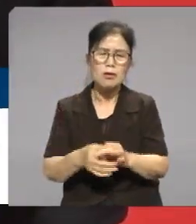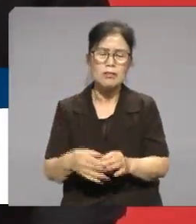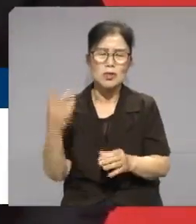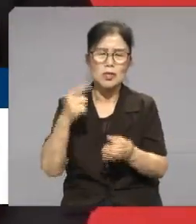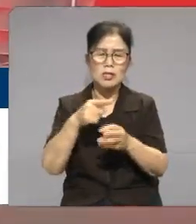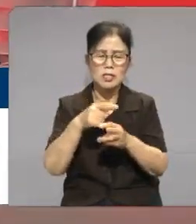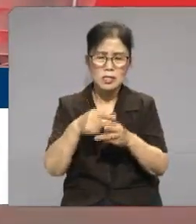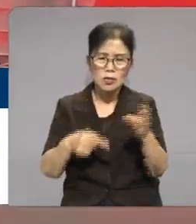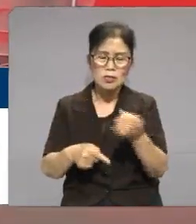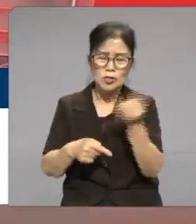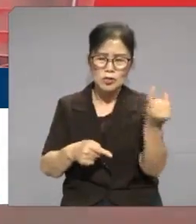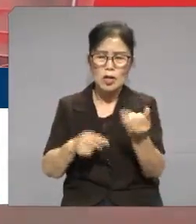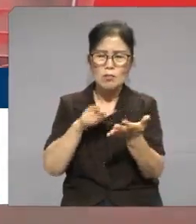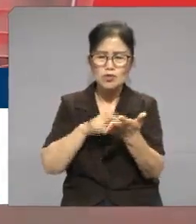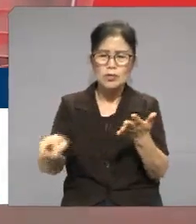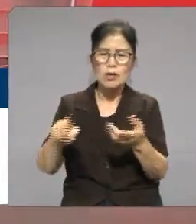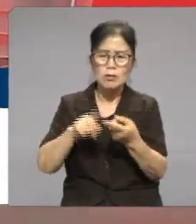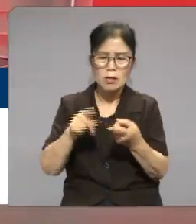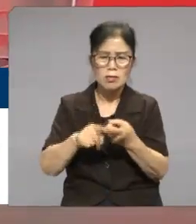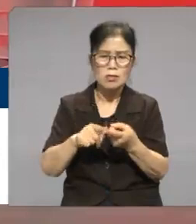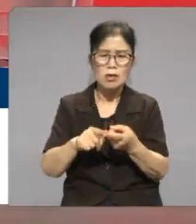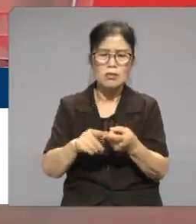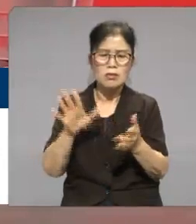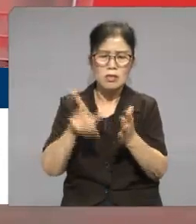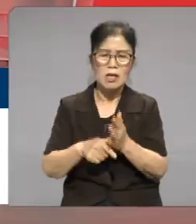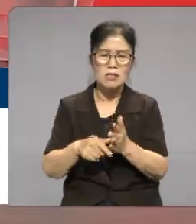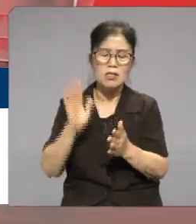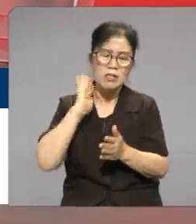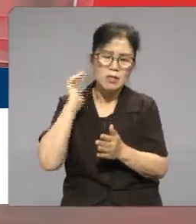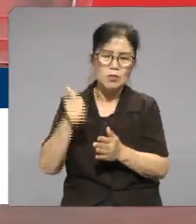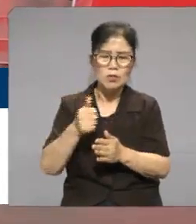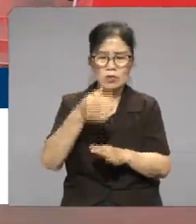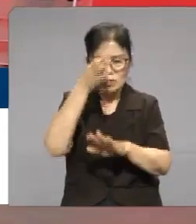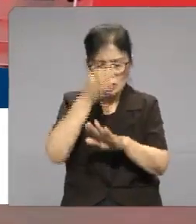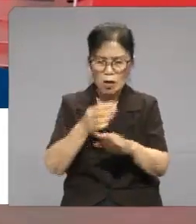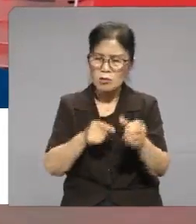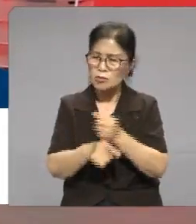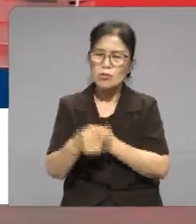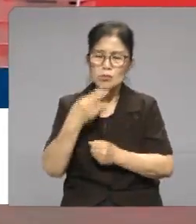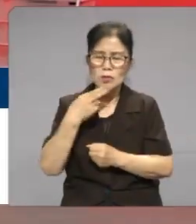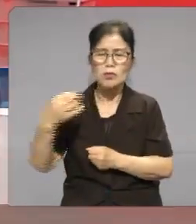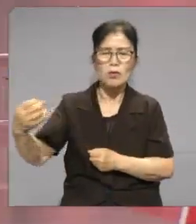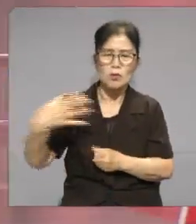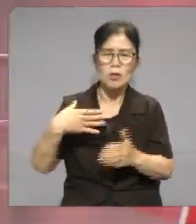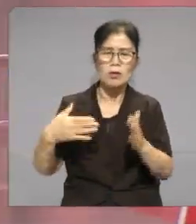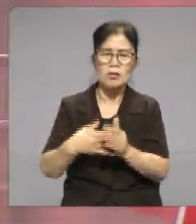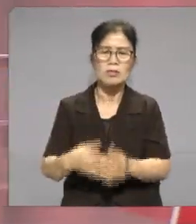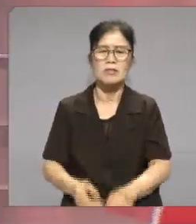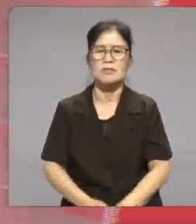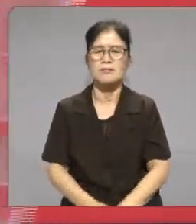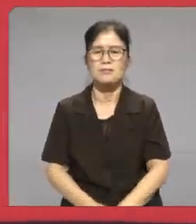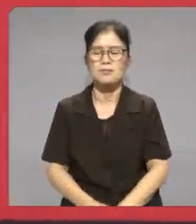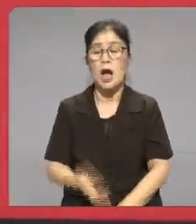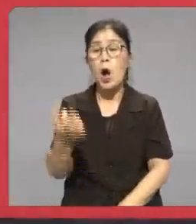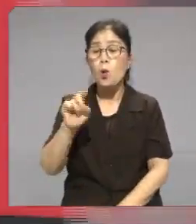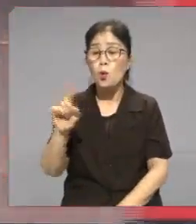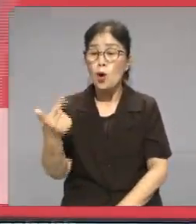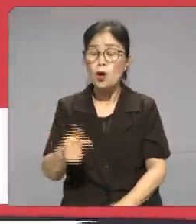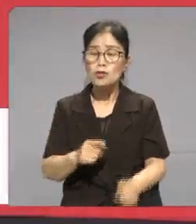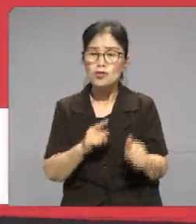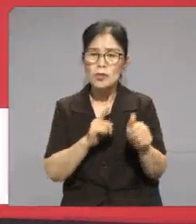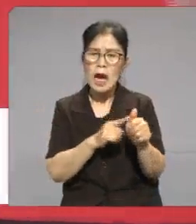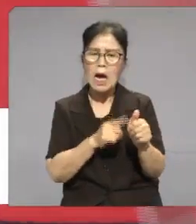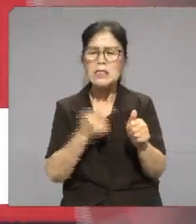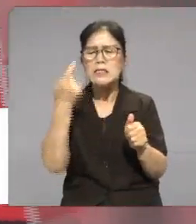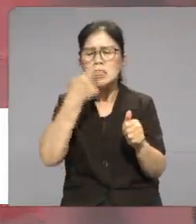여서 문자 관련해서도 아 그때 당시 대통령께서 사과할 뜻이 없었습니다 이렇게 이야기를 했습니다 원일용 후보는 한 후보의